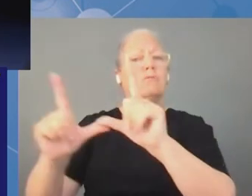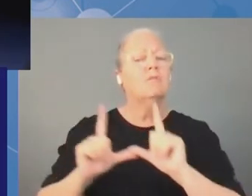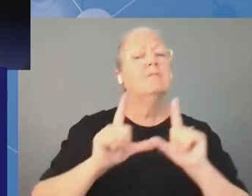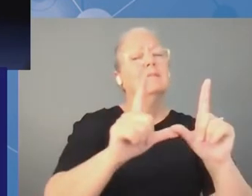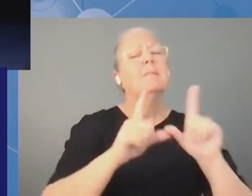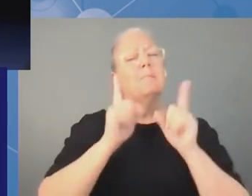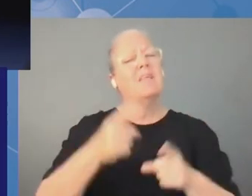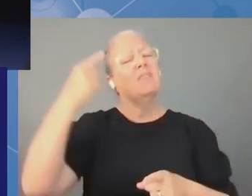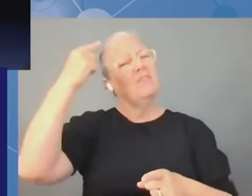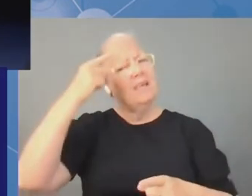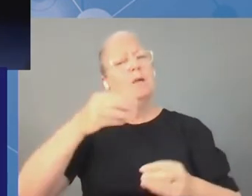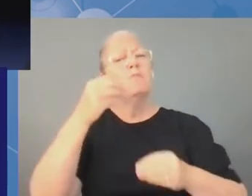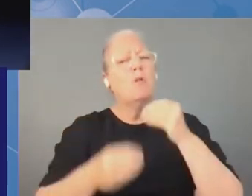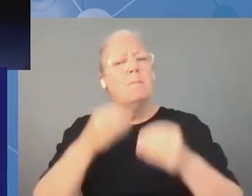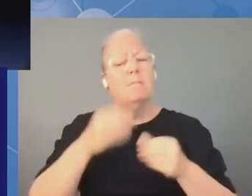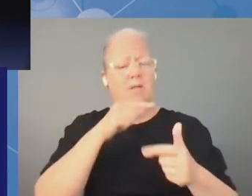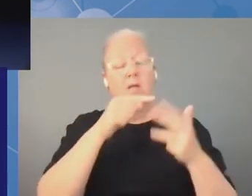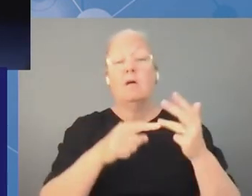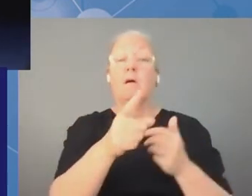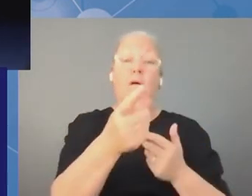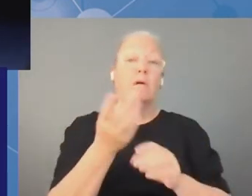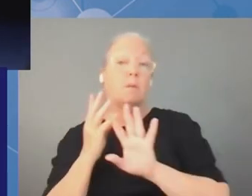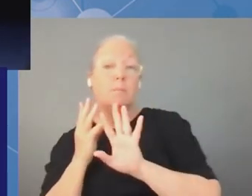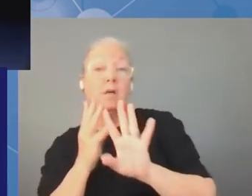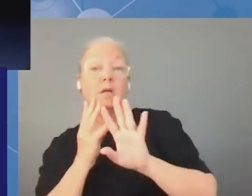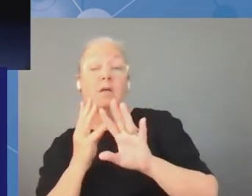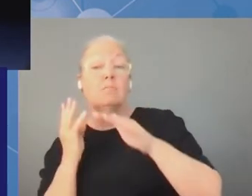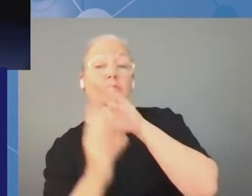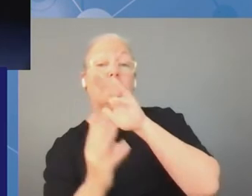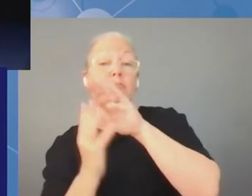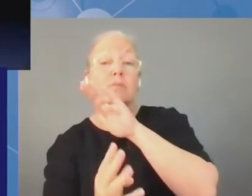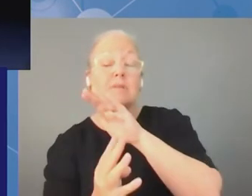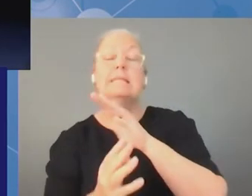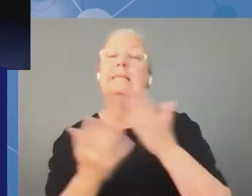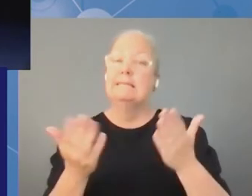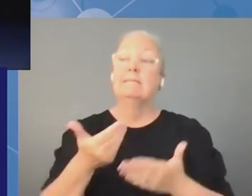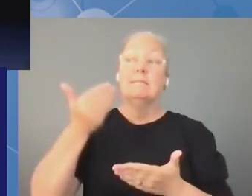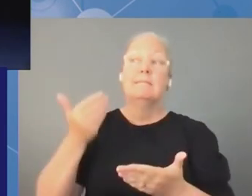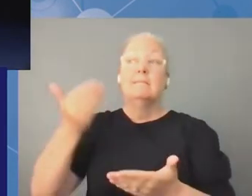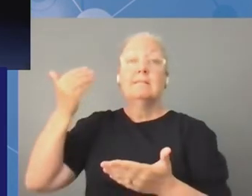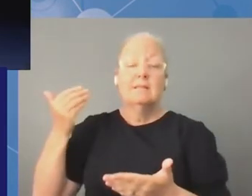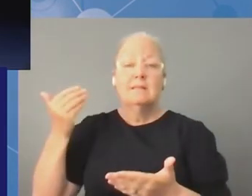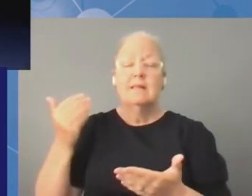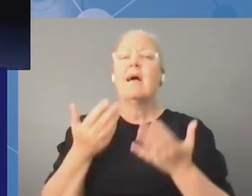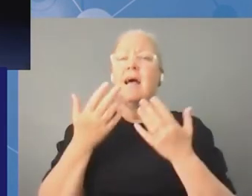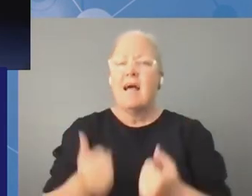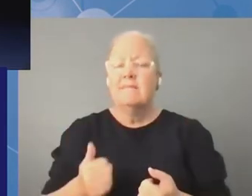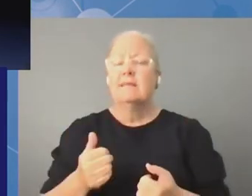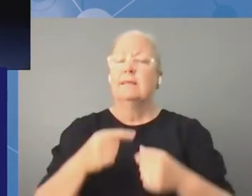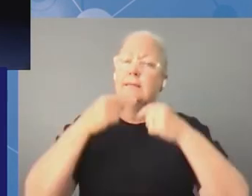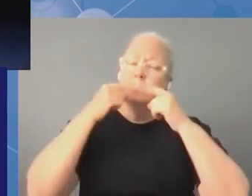مشكلة الهجرة أصبحت أزمة عالمية النطاق،